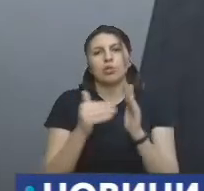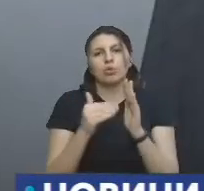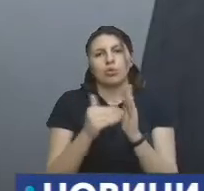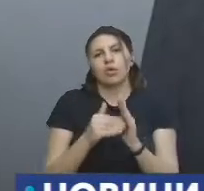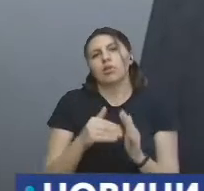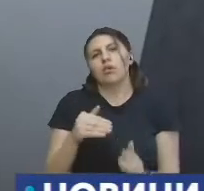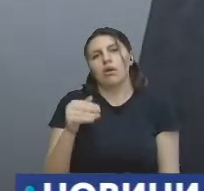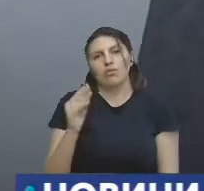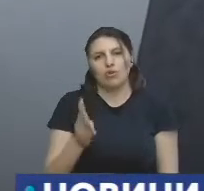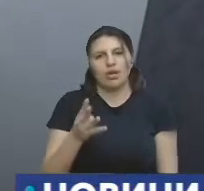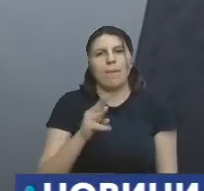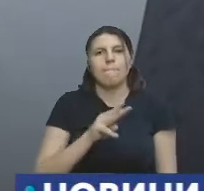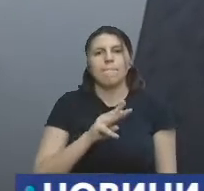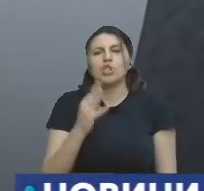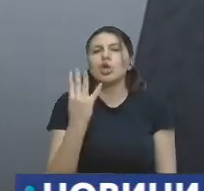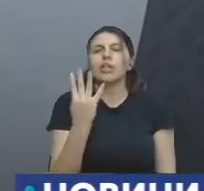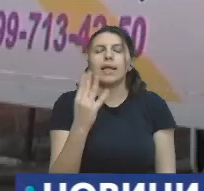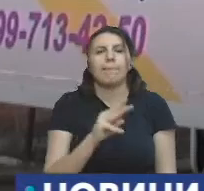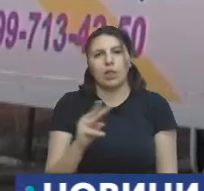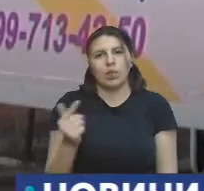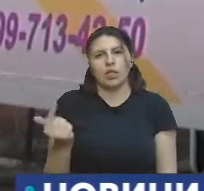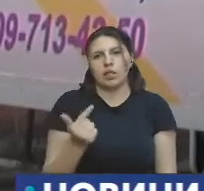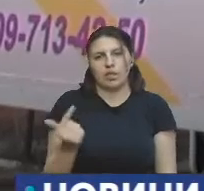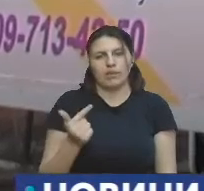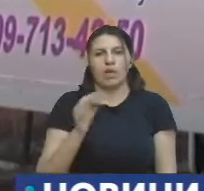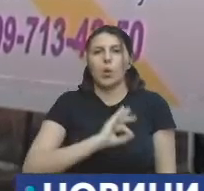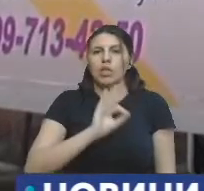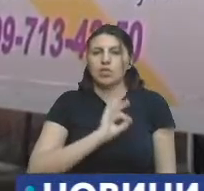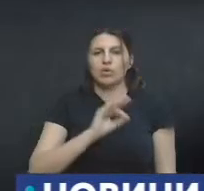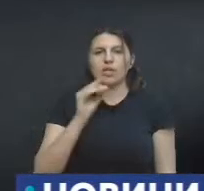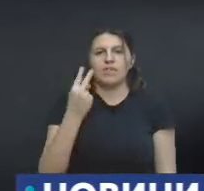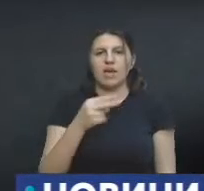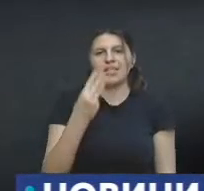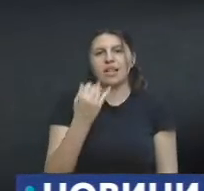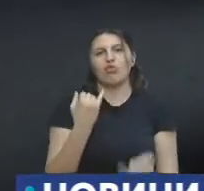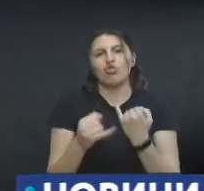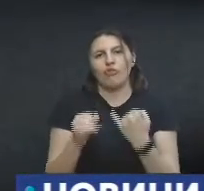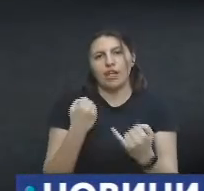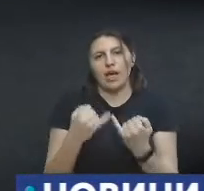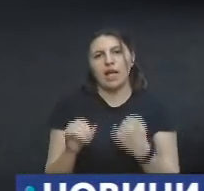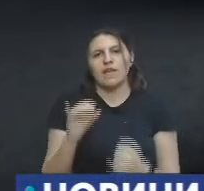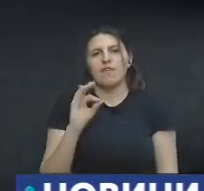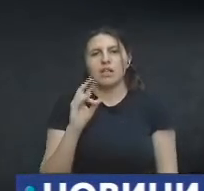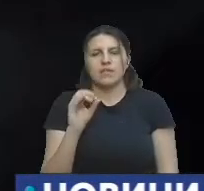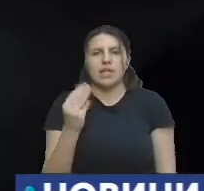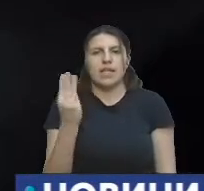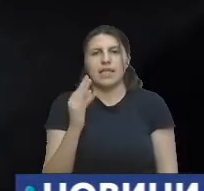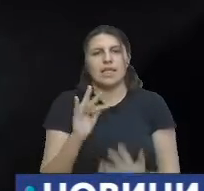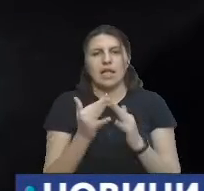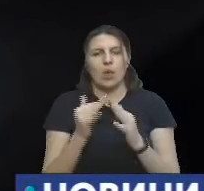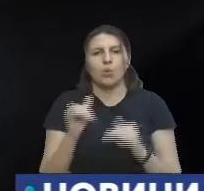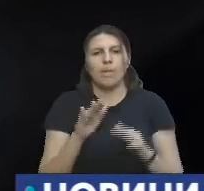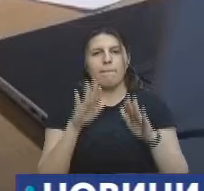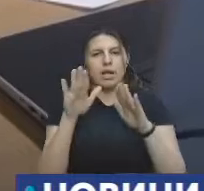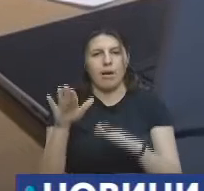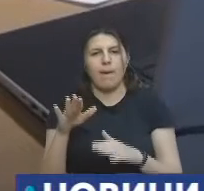гривень. Управління праці та соцзахисту Бахмутської міськради користується ним з 23 жовтня. Іванівське – третє село, куди приїхав мобільний